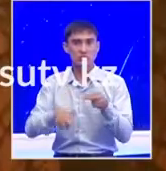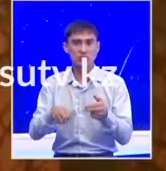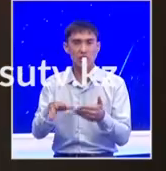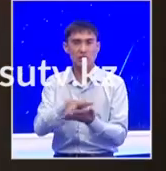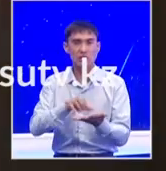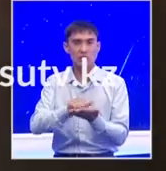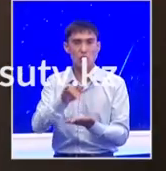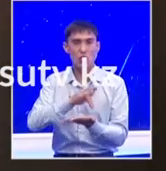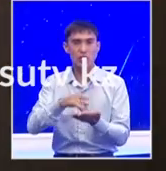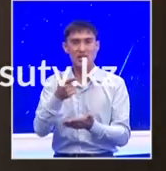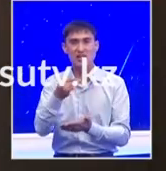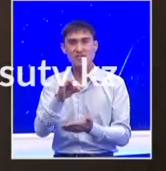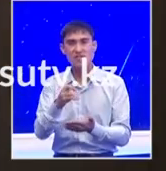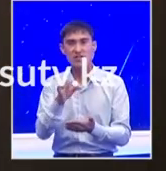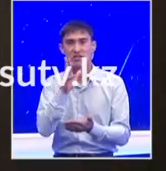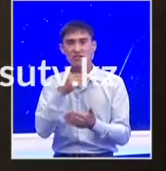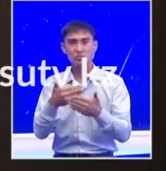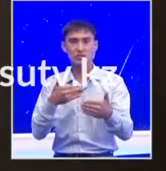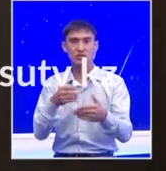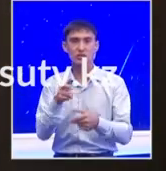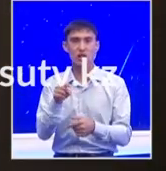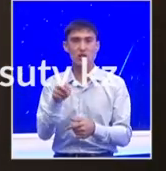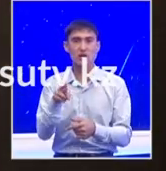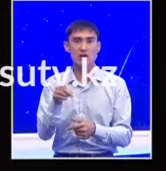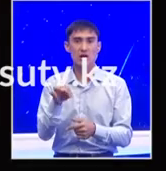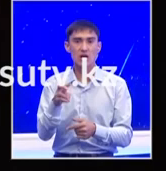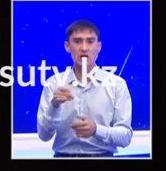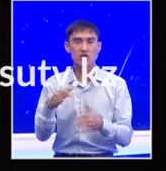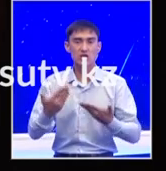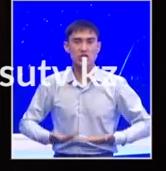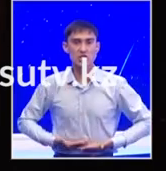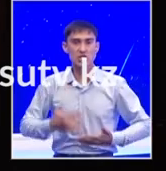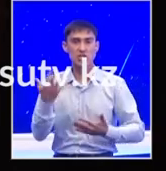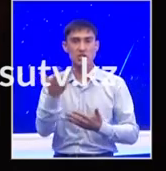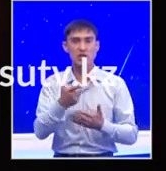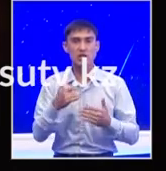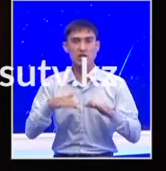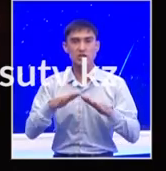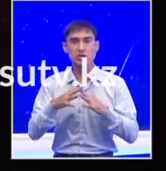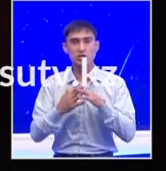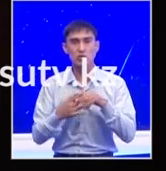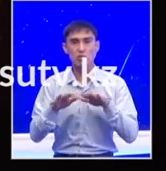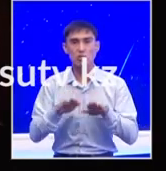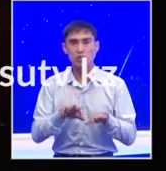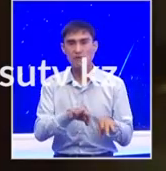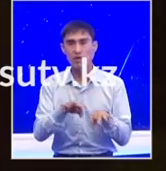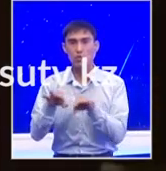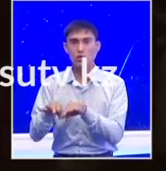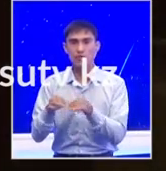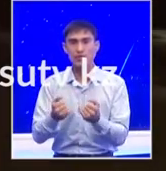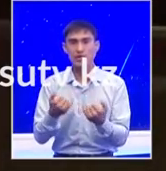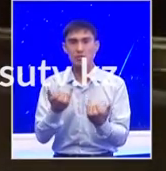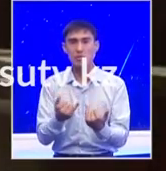Гринвилл, основанный еще во времена так называемой «золотой лихорадки». Жителей нескольких населенных пунктов эвакуировали. На данный